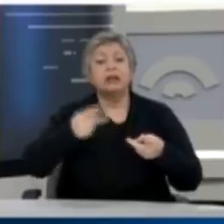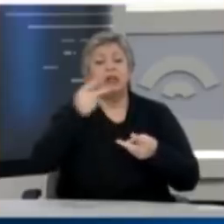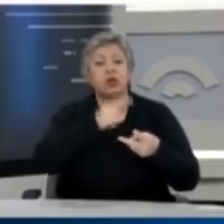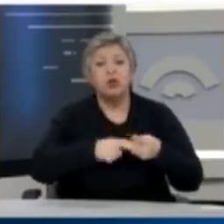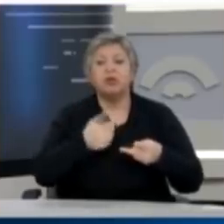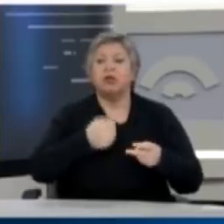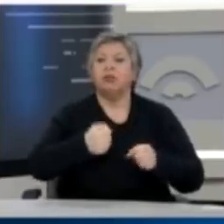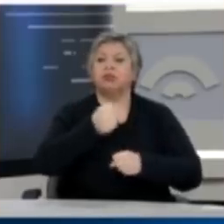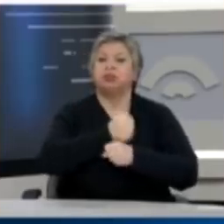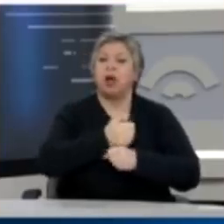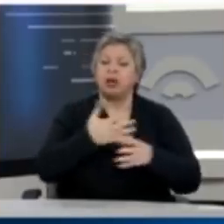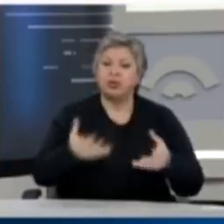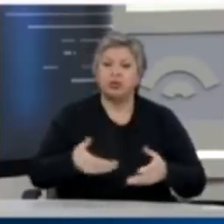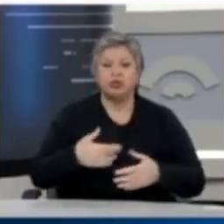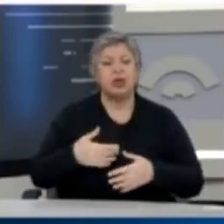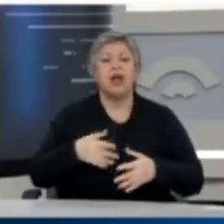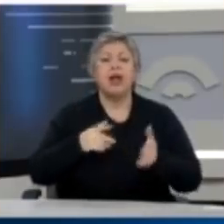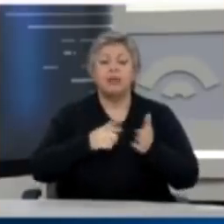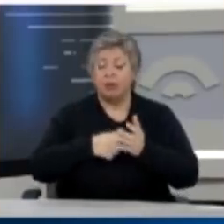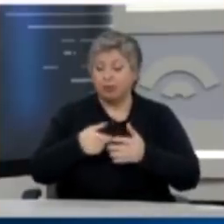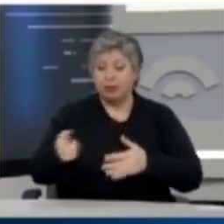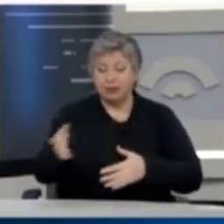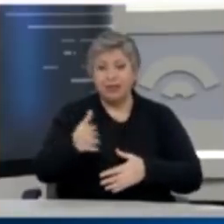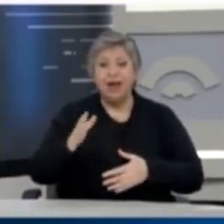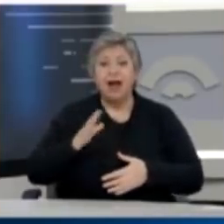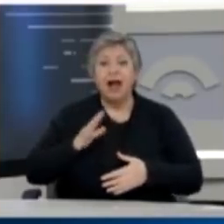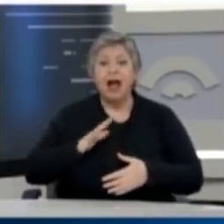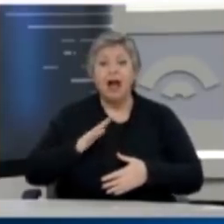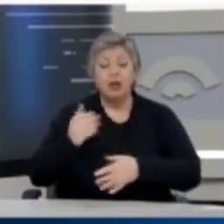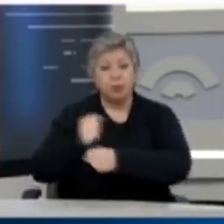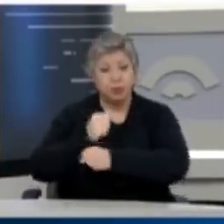οι εργαζόμενοι, ο λαός δηλαδή, ή οι εκμεταλλευτές του πλούτου.